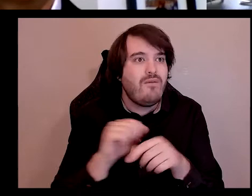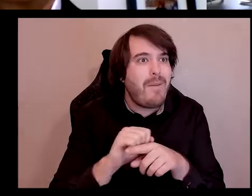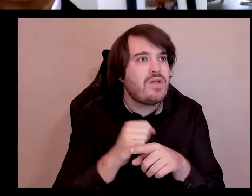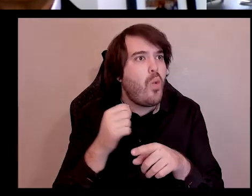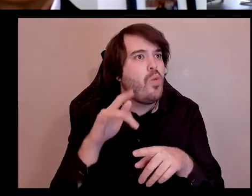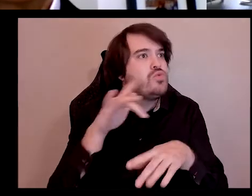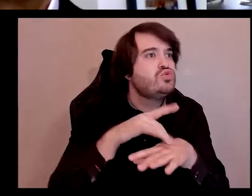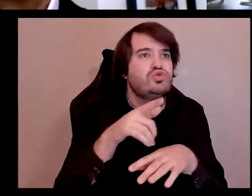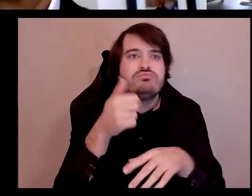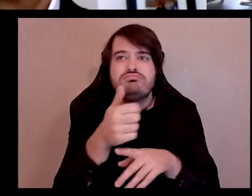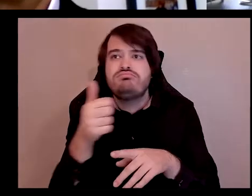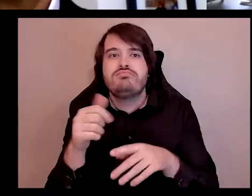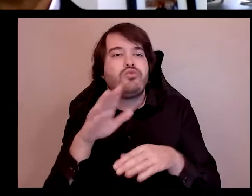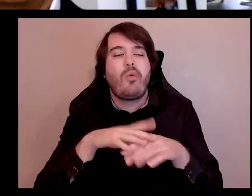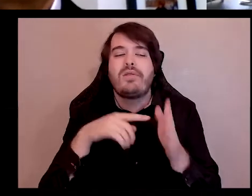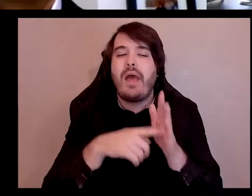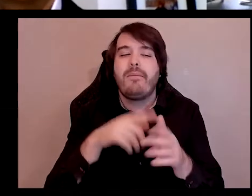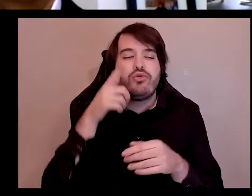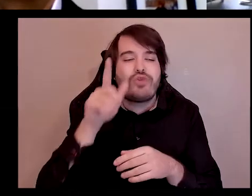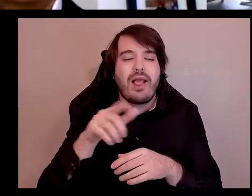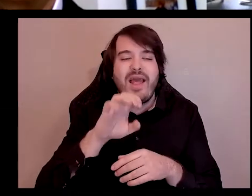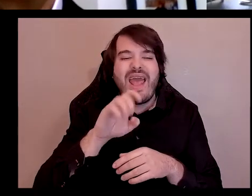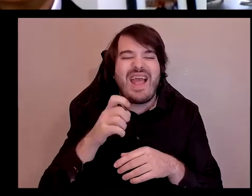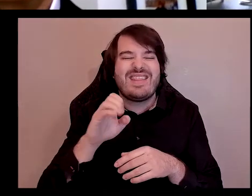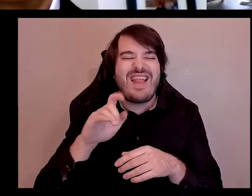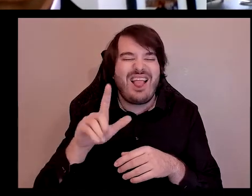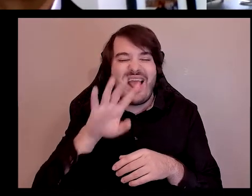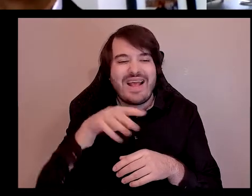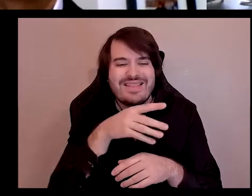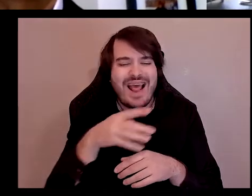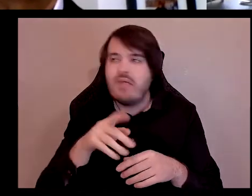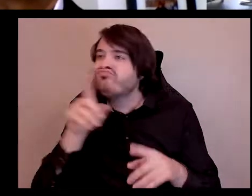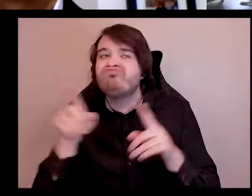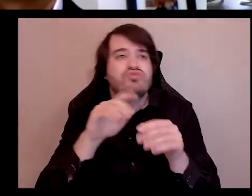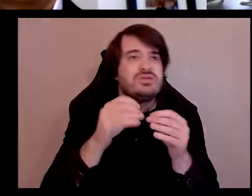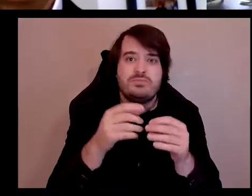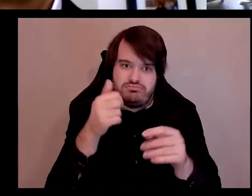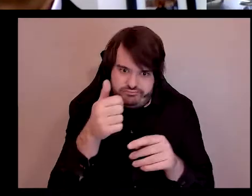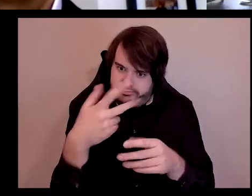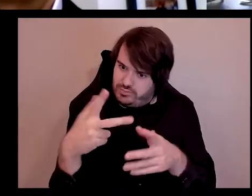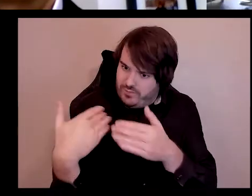à jour ces compétences. Que ce soit une formation sur Excel que je peux trouver à gauche, à droite, dans des organismes du milieu,